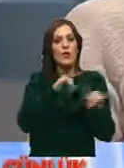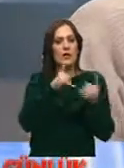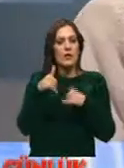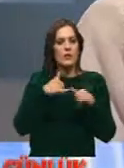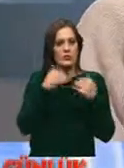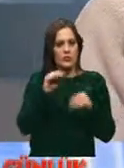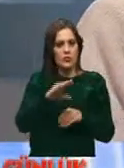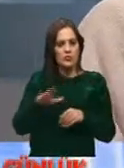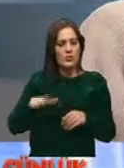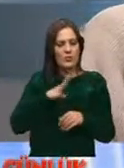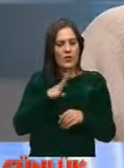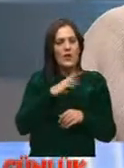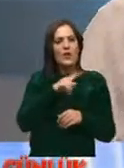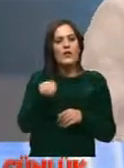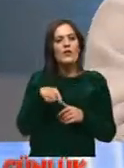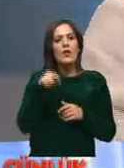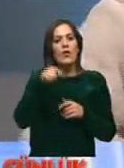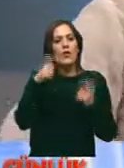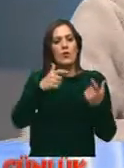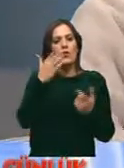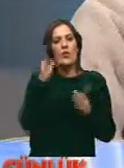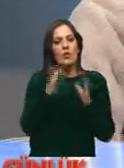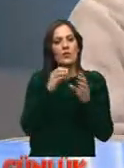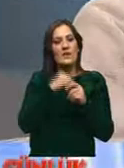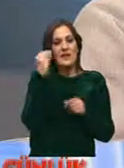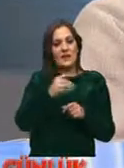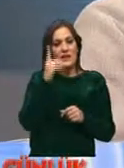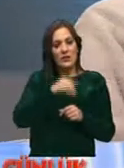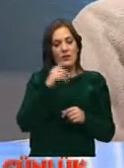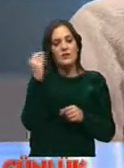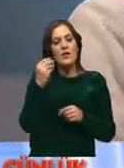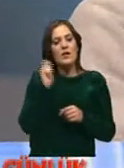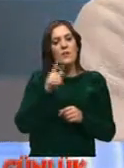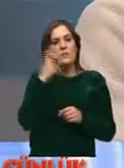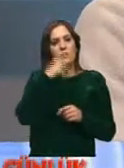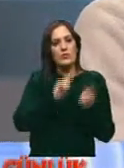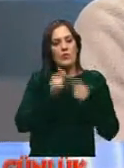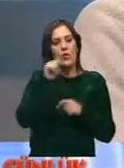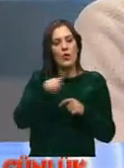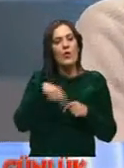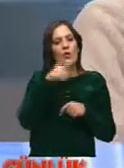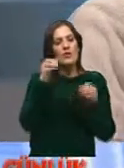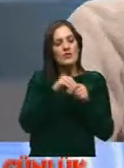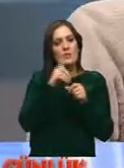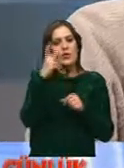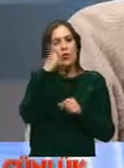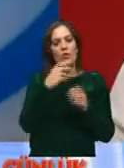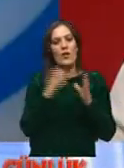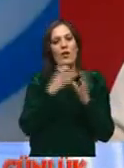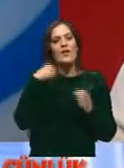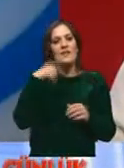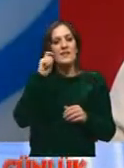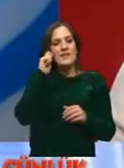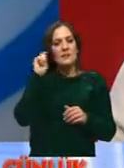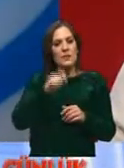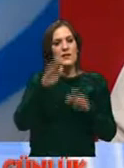için. Çok yaramaz çocuklar orada. Çok yaramaz. Tabii oranın o kurumu güzelleştirmek için müziği kullanır ve de onlardan bir koro çıkartır. Hem de onları disipline etmek